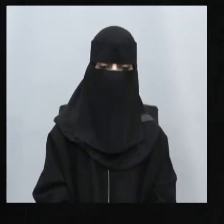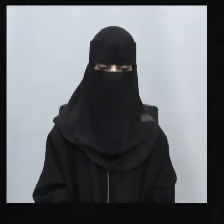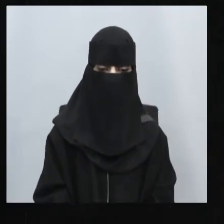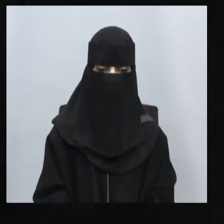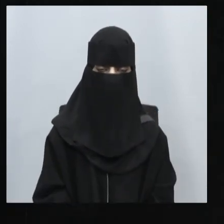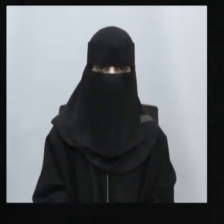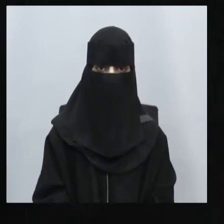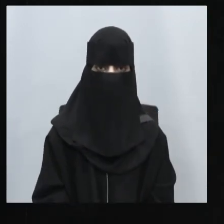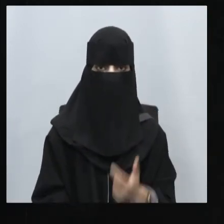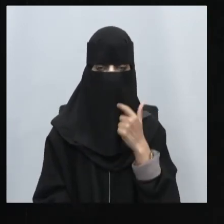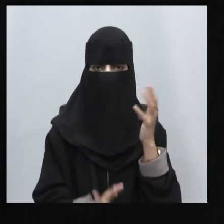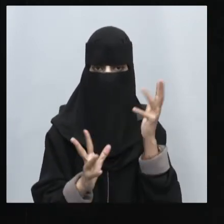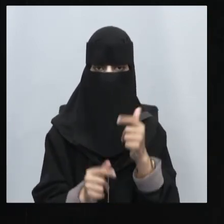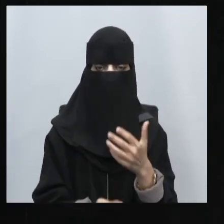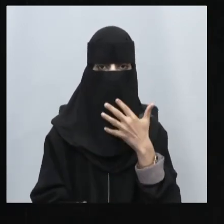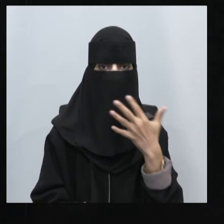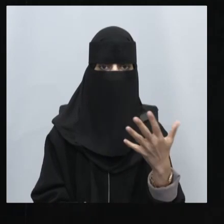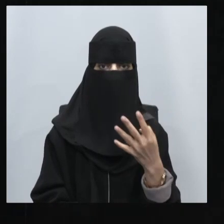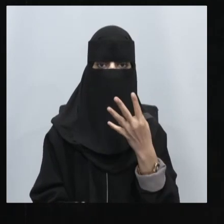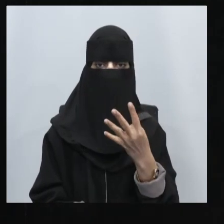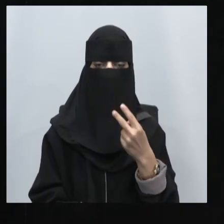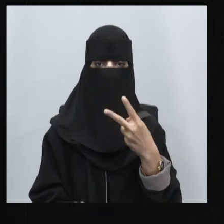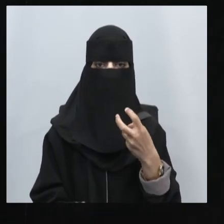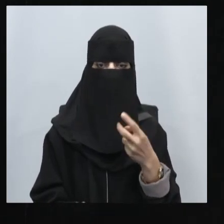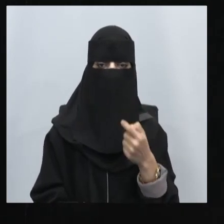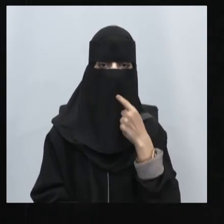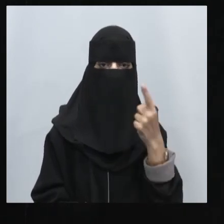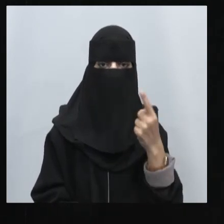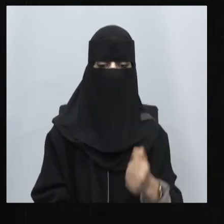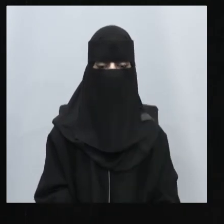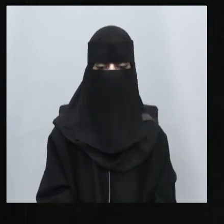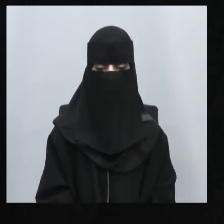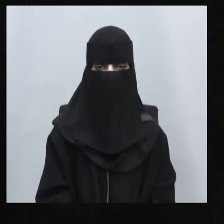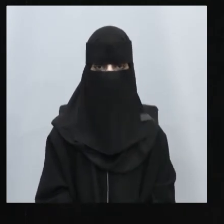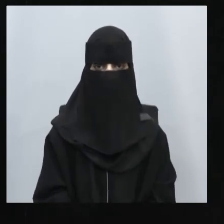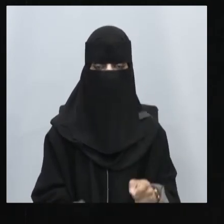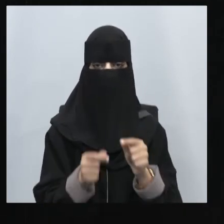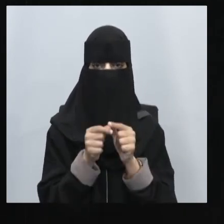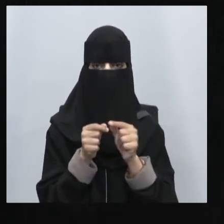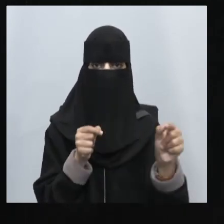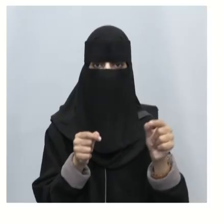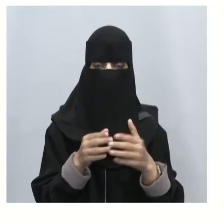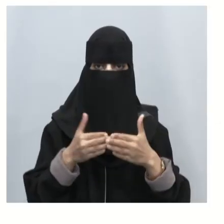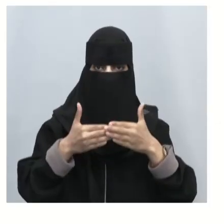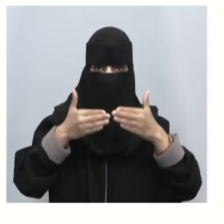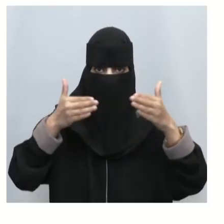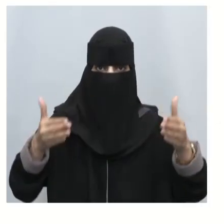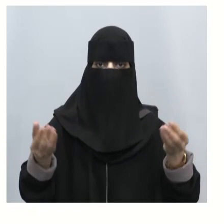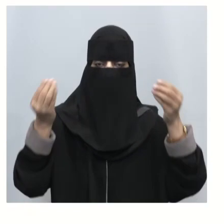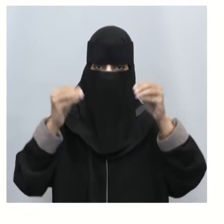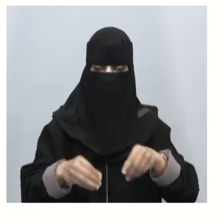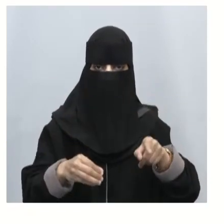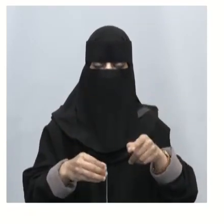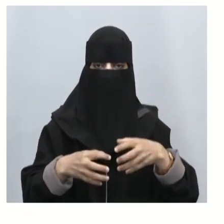فقد استمر حكمهم 524 عاما فكانت فتره زمنيه طويله